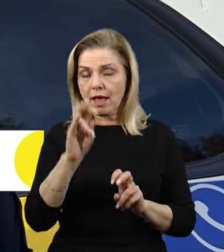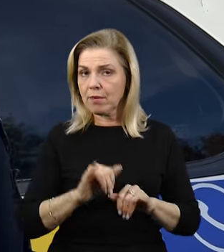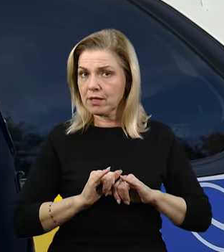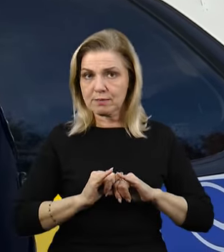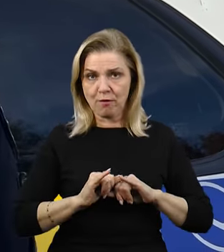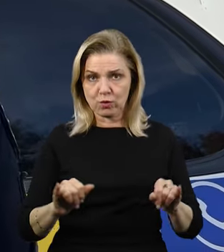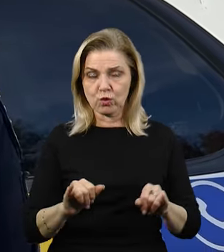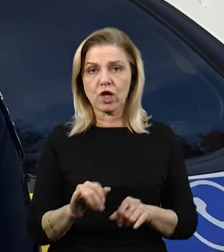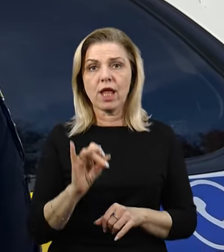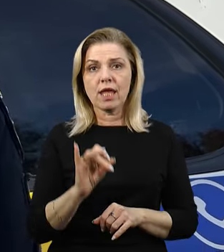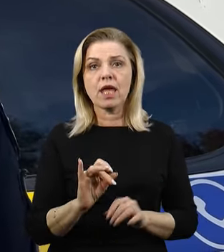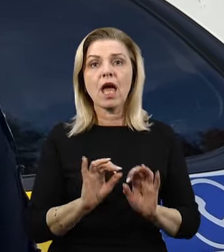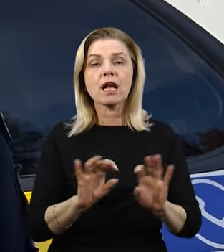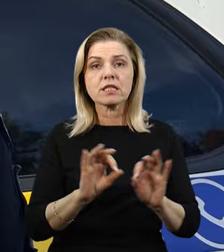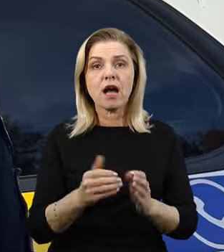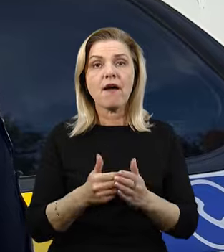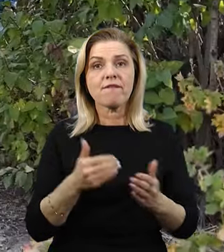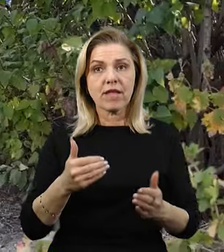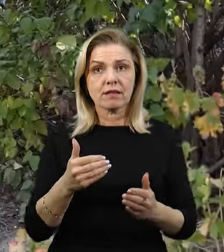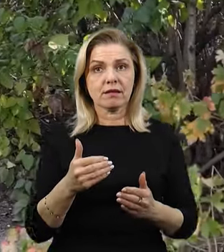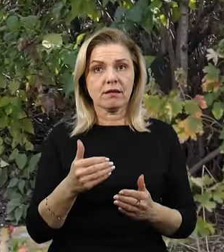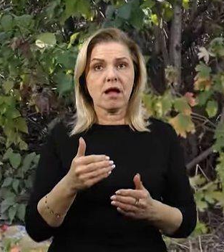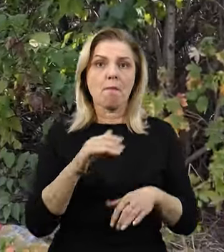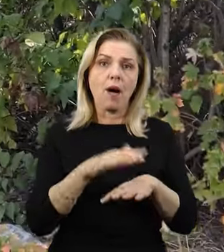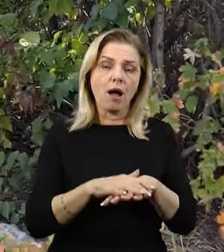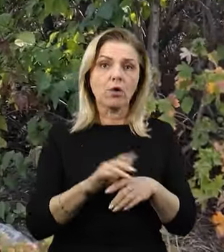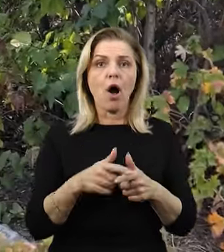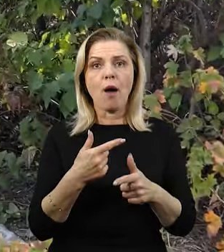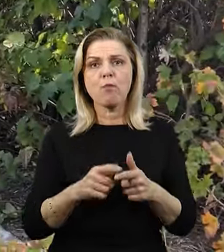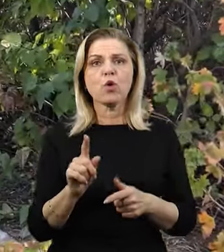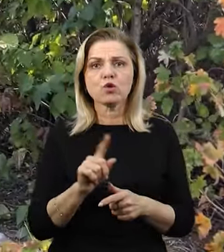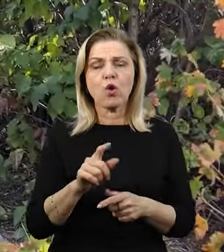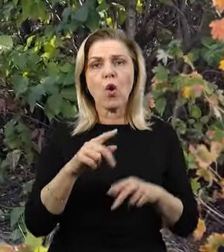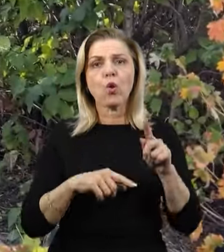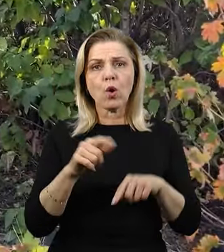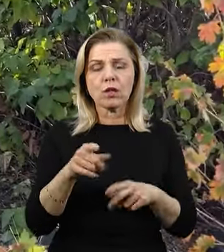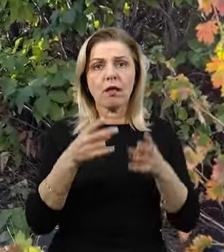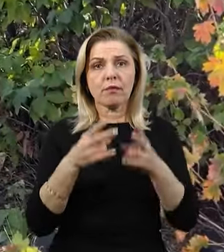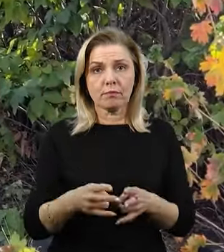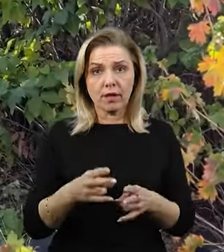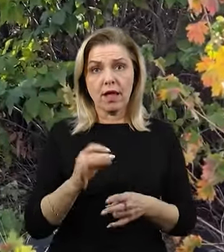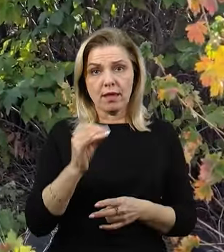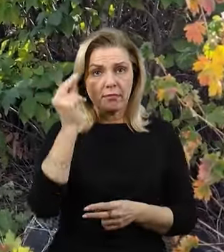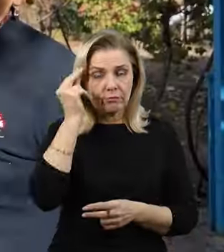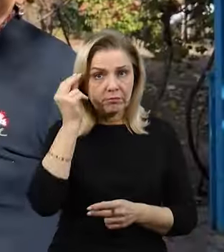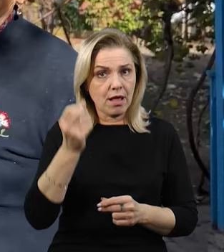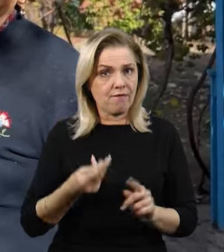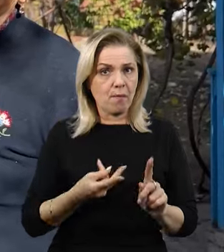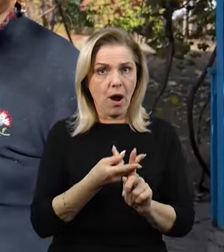Коли телефонують від імені банку або те, що рідні або родичі потрапили до біди і вимагають кошти.